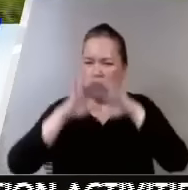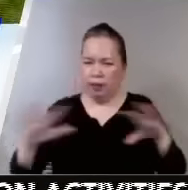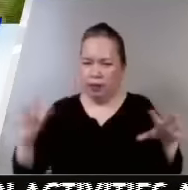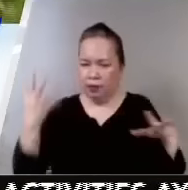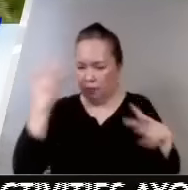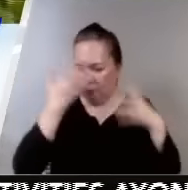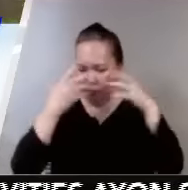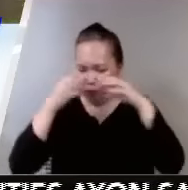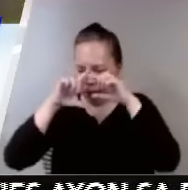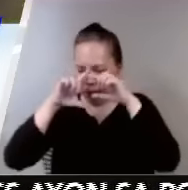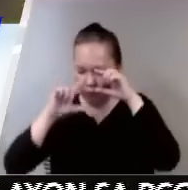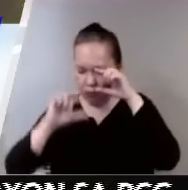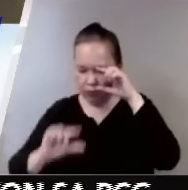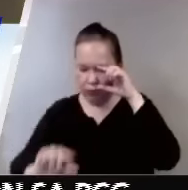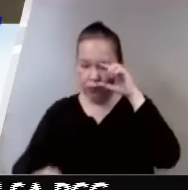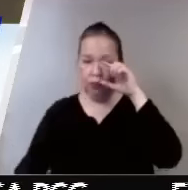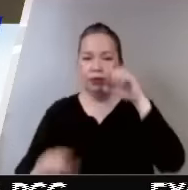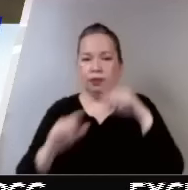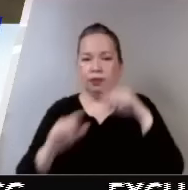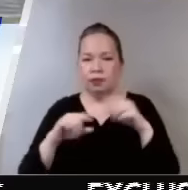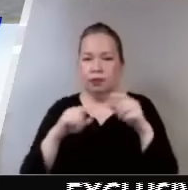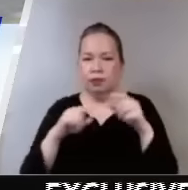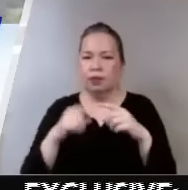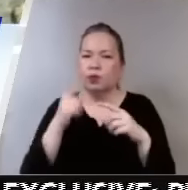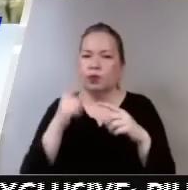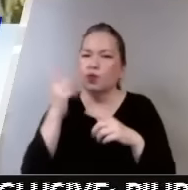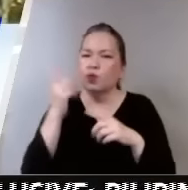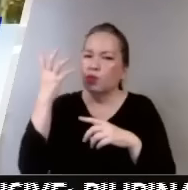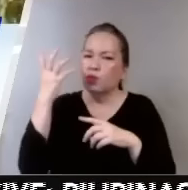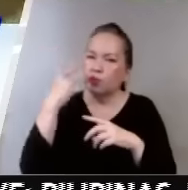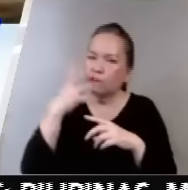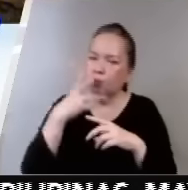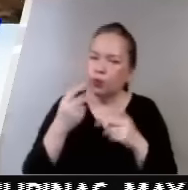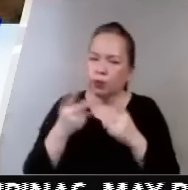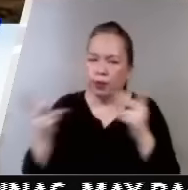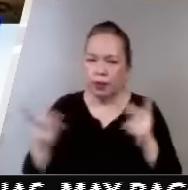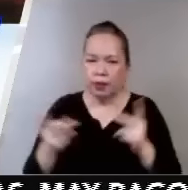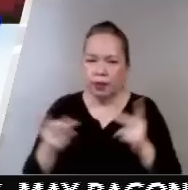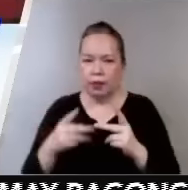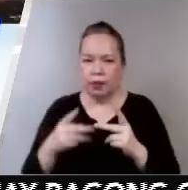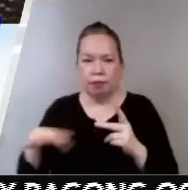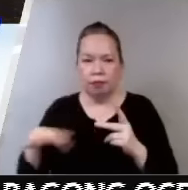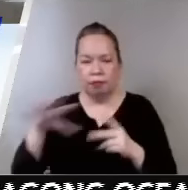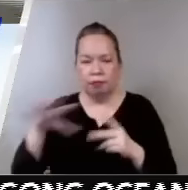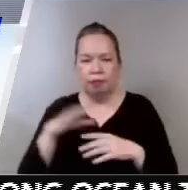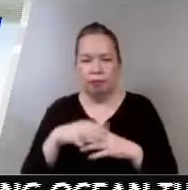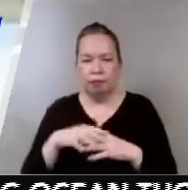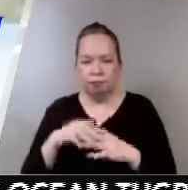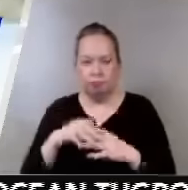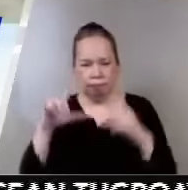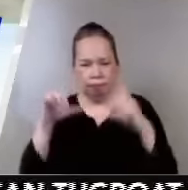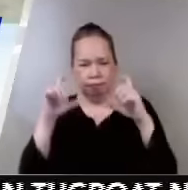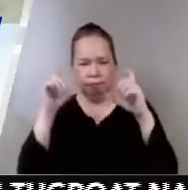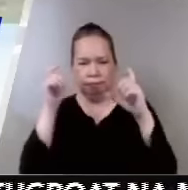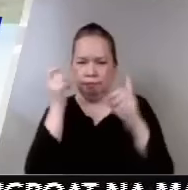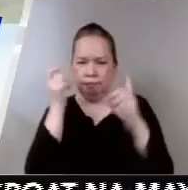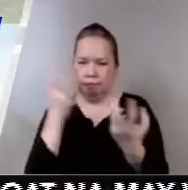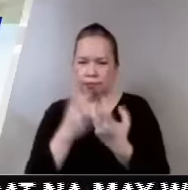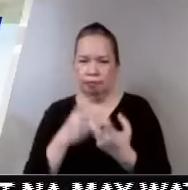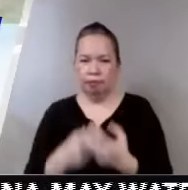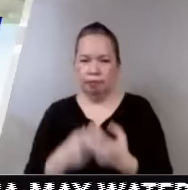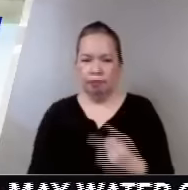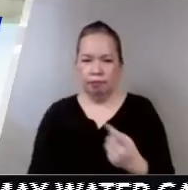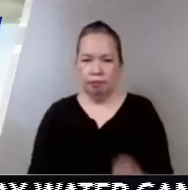may picture-perfect na tanawin. At swak para sa pamilya at mga kaibigan. Mapipin mo talaga dito